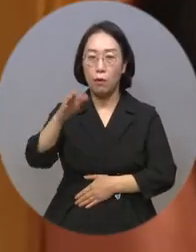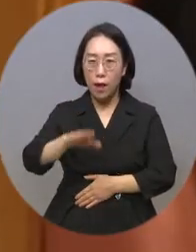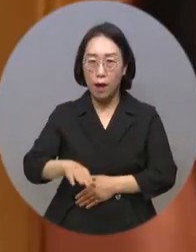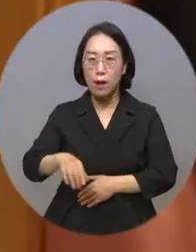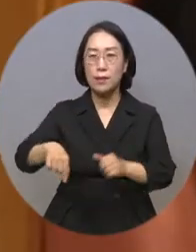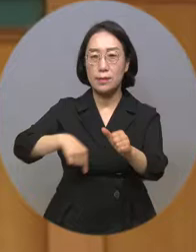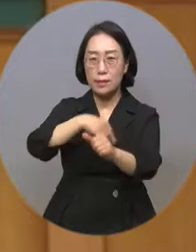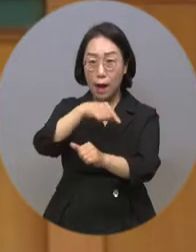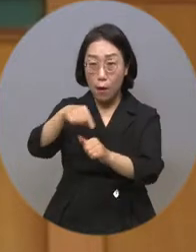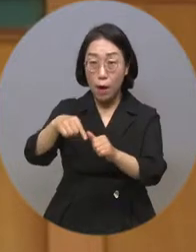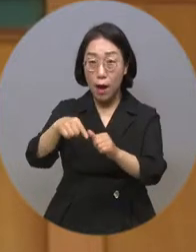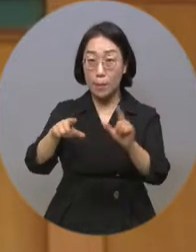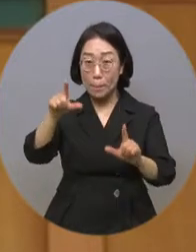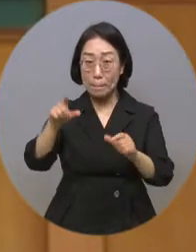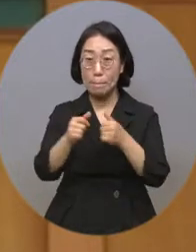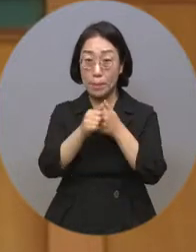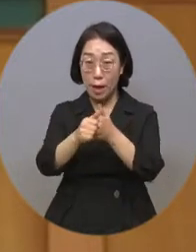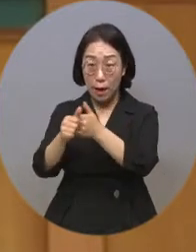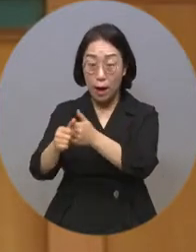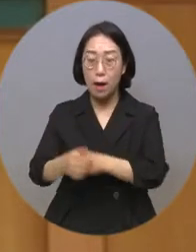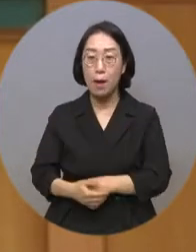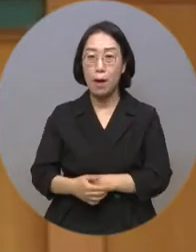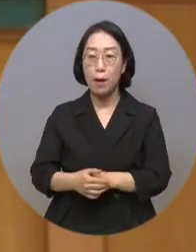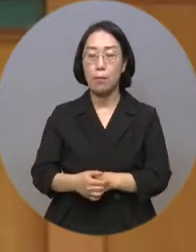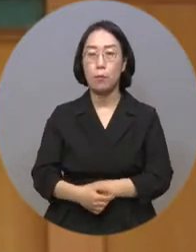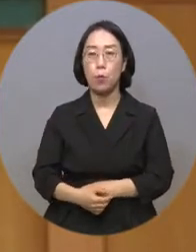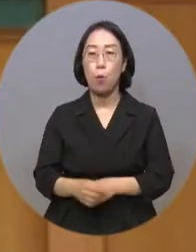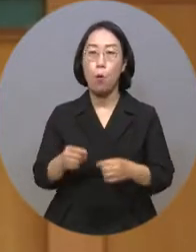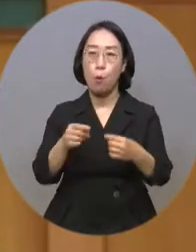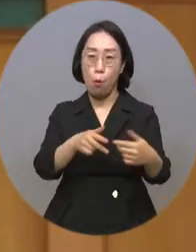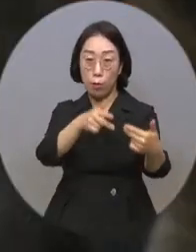지자체 상황 등 필요시 원격 의료 돌봄